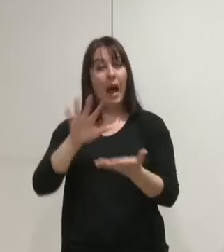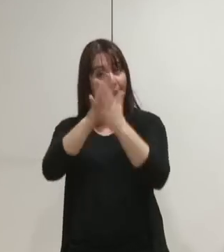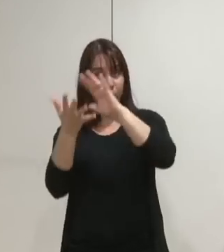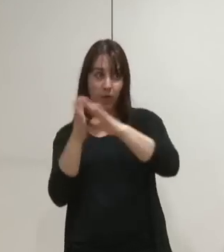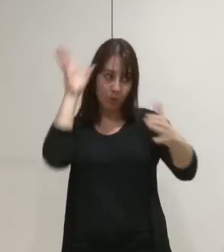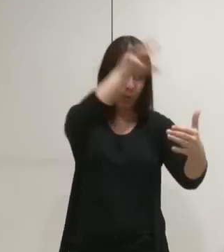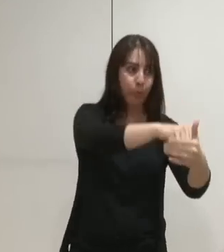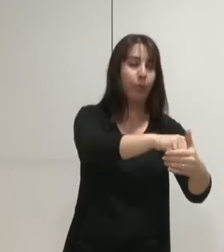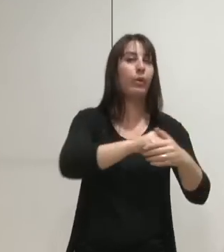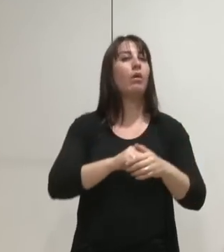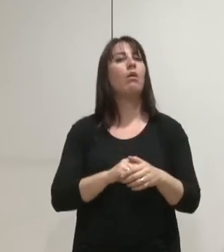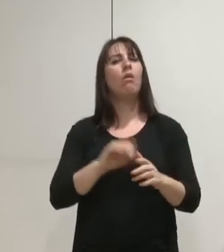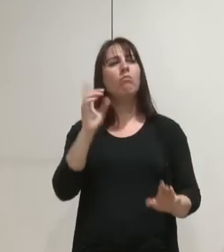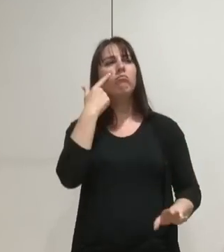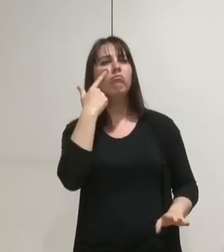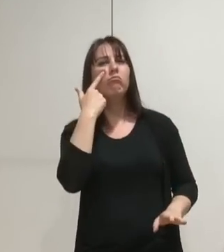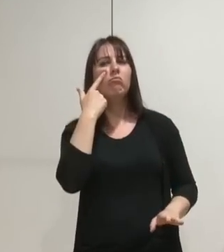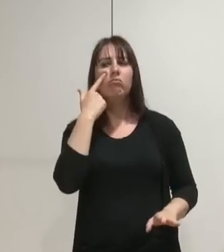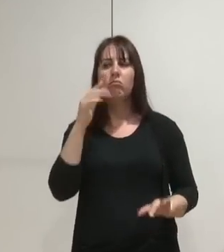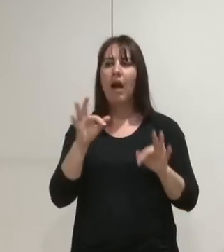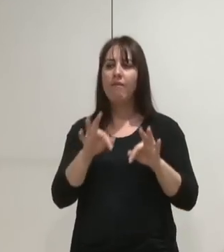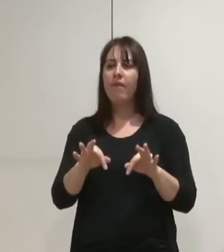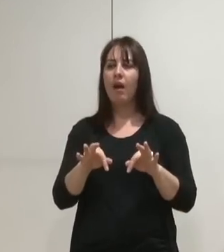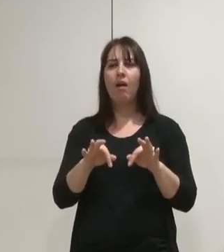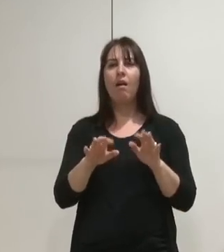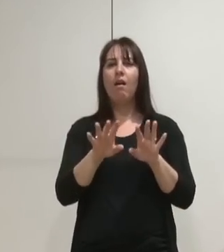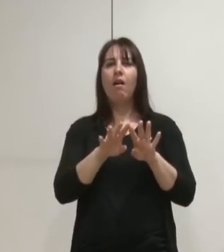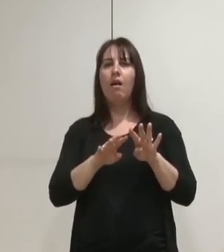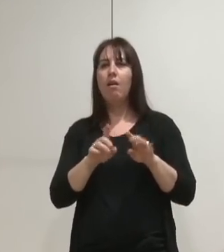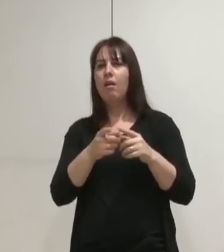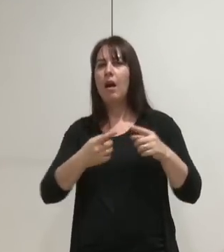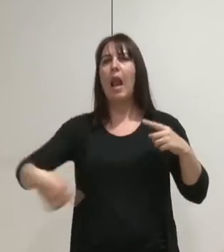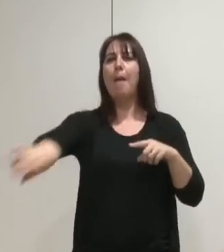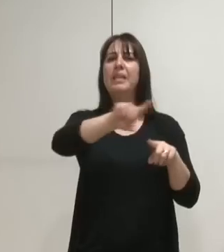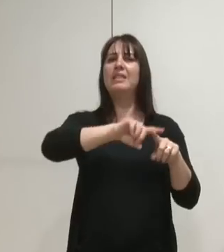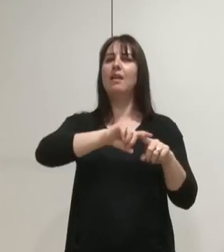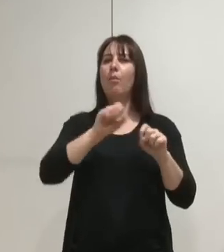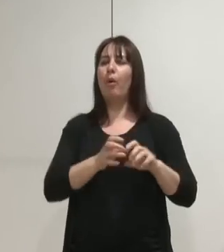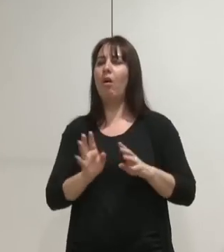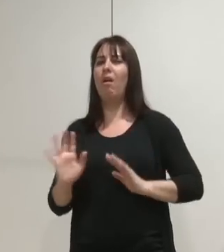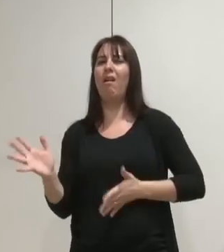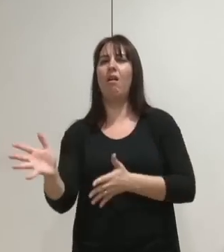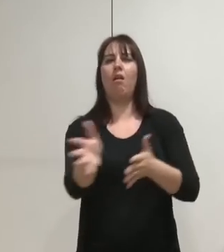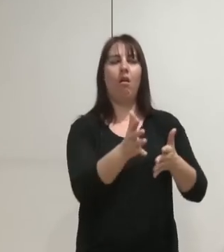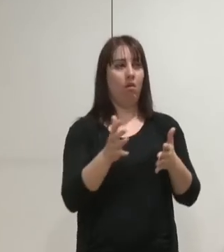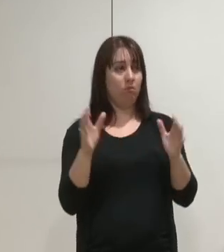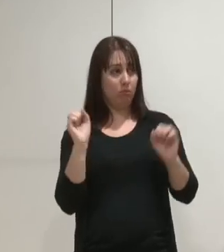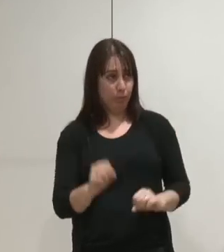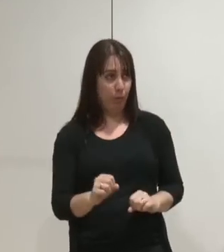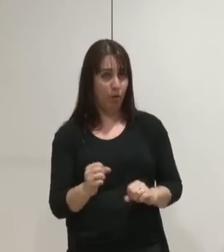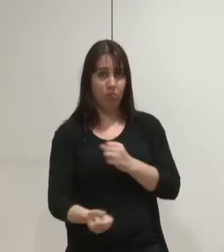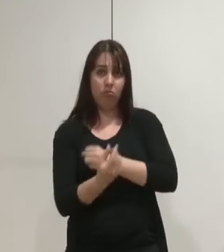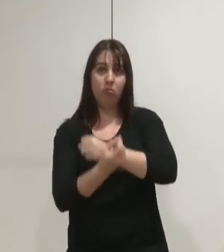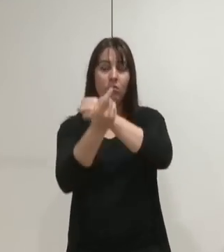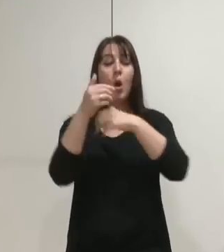associatives vous avez entendu parler de ce qui va se passer autour de la piste donc dire que il y a une sousutilisation du Palais des Sports alors que si on compte en